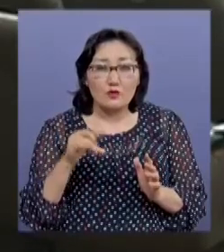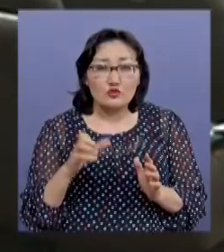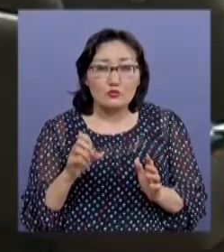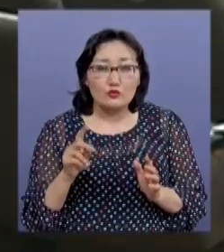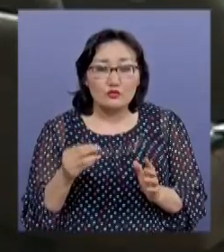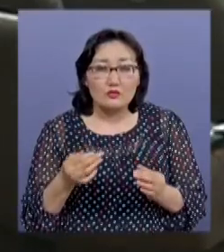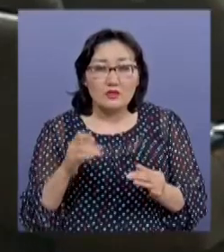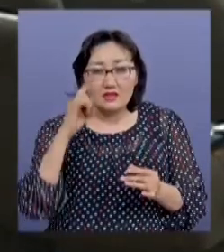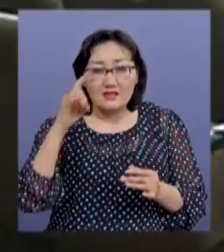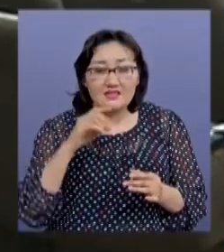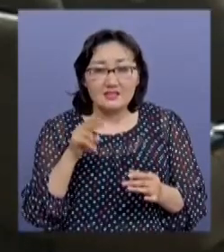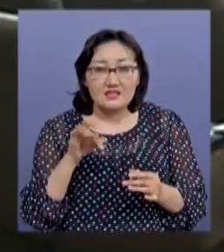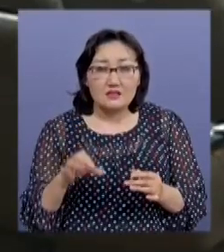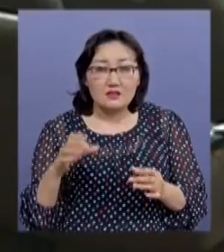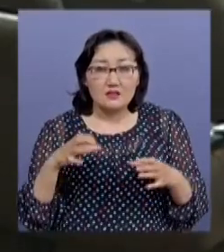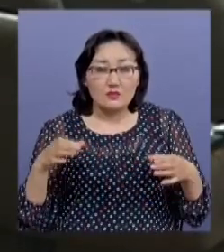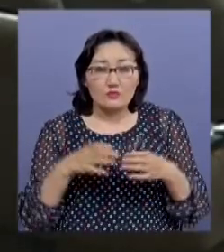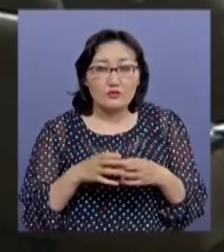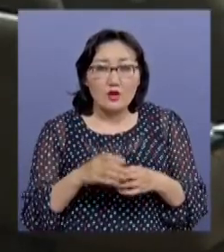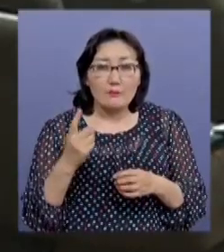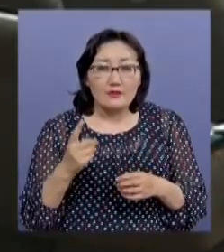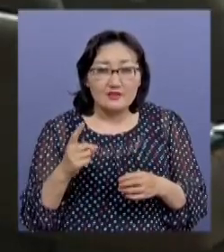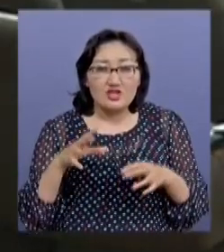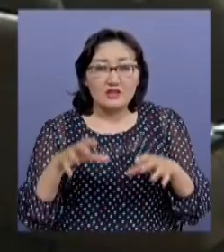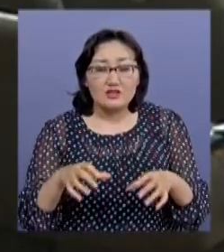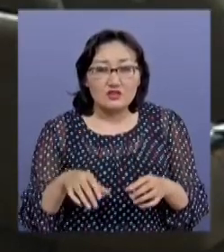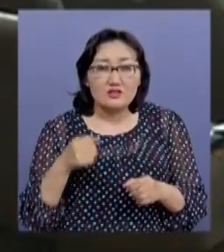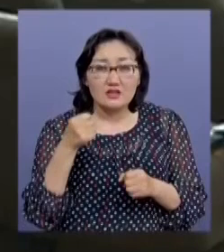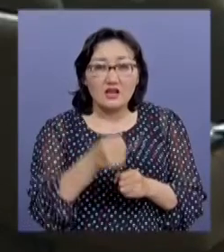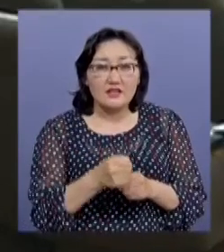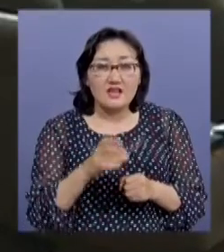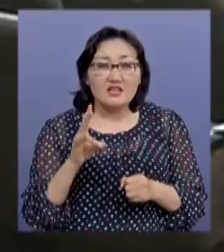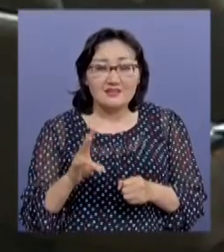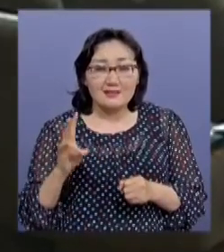күні Қазақ КССР Коммунистік партиясының бірінші хатшысы болып сайланған